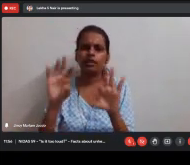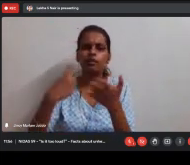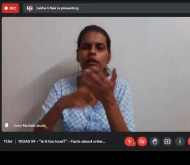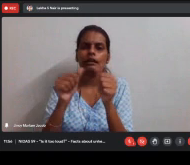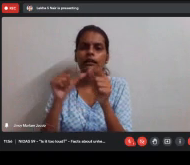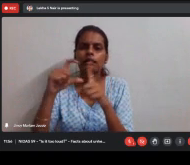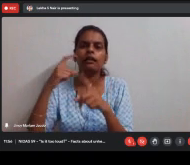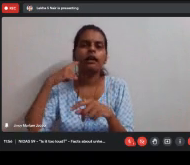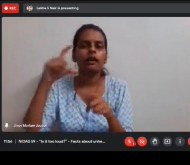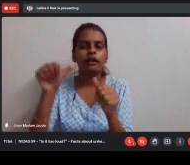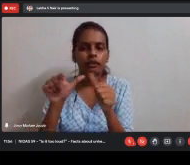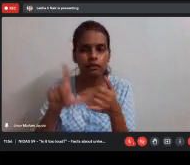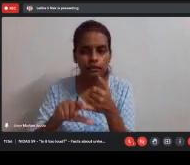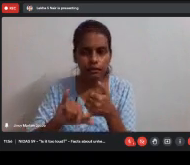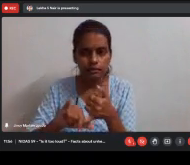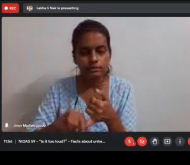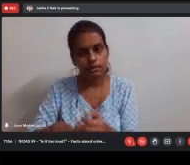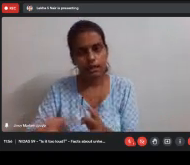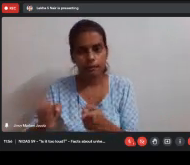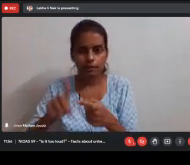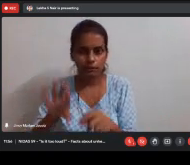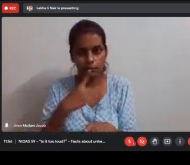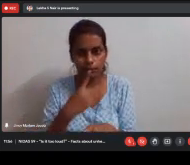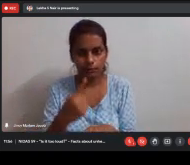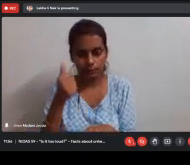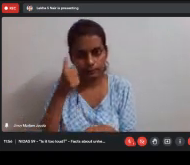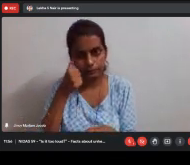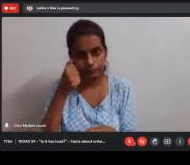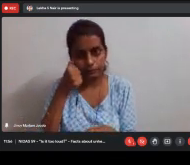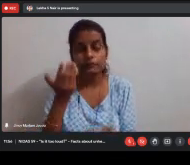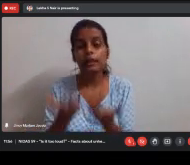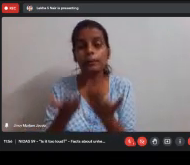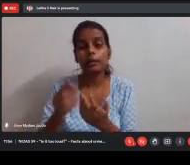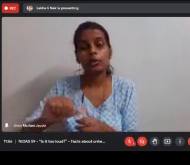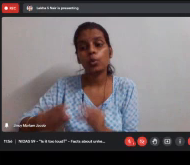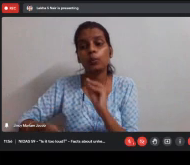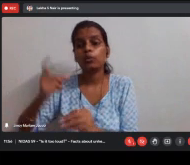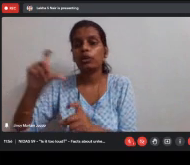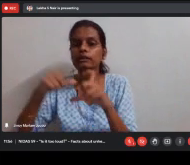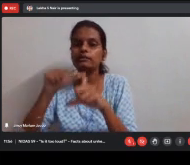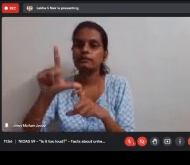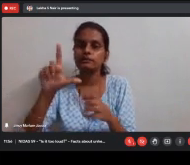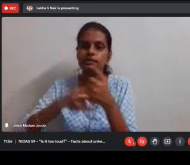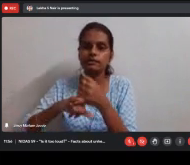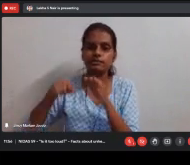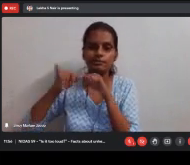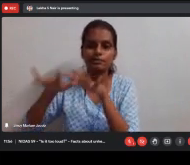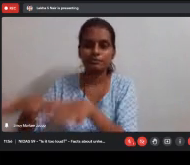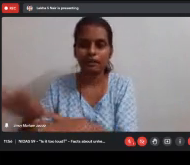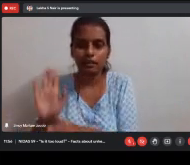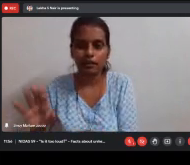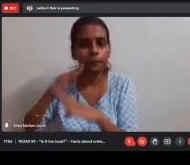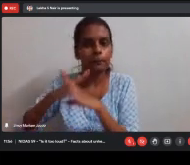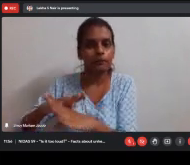കൂടുതൽ സെല്ല് നശിക്കാതിരിക്കാൻ. അപ്പം നമ്മൾ നേരത്തെ കണ്ടു ആന്റി ഓക്സിഡൻസും അല്ലെങ്കിൽ റാഡിക്കൽസും ഒക്കെ, ആന്റി ഓക്സിഡൻസ്